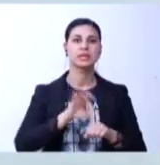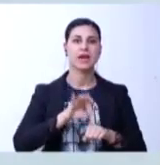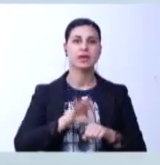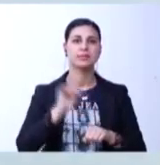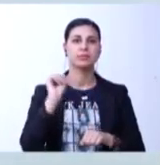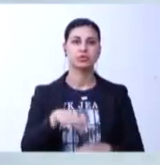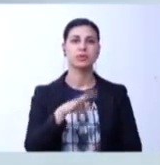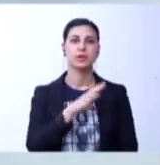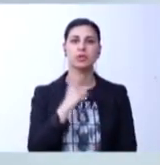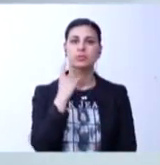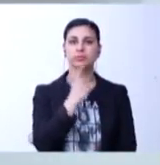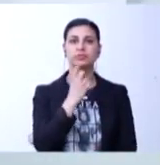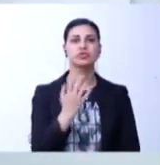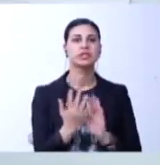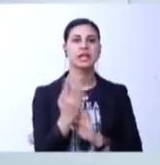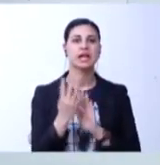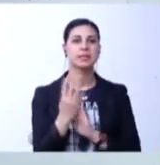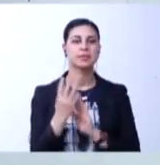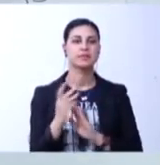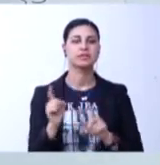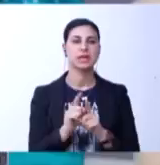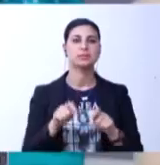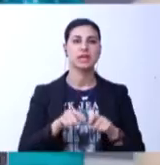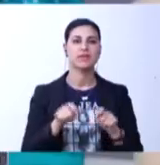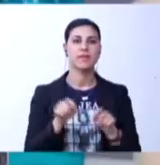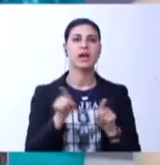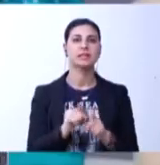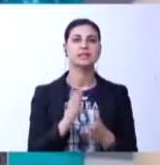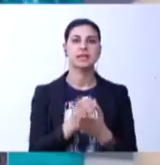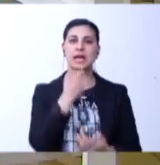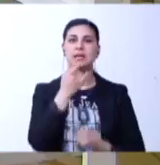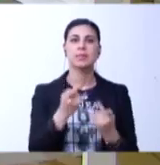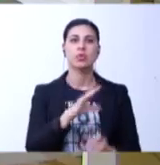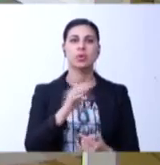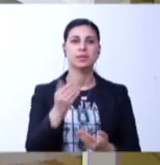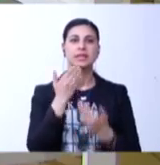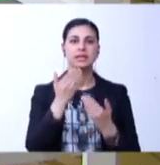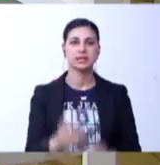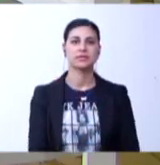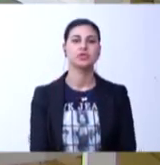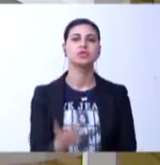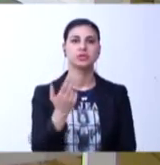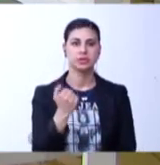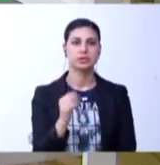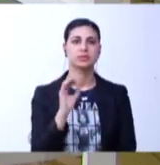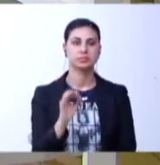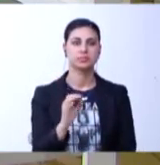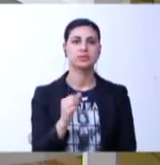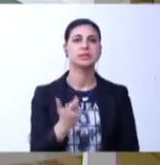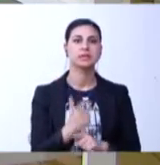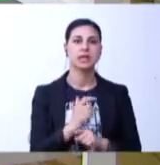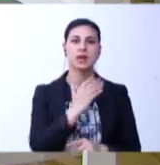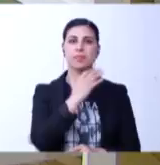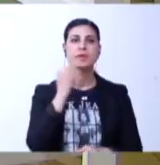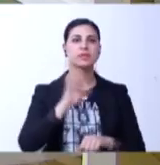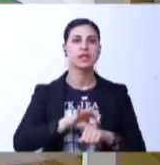შეიძლება გამოიწვიოს თანკბილვის დარღვევა? ესეც არის მაყურებელთა კითხვაში. დიახ, რასაკვირველია, ძალიან ბევრი